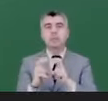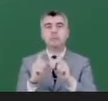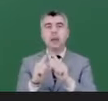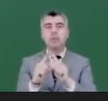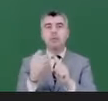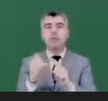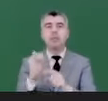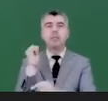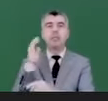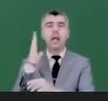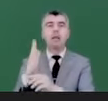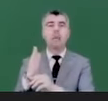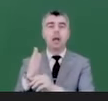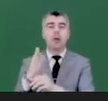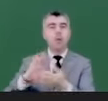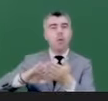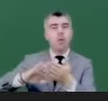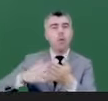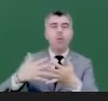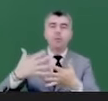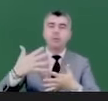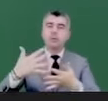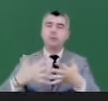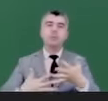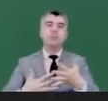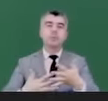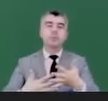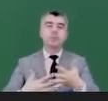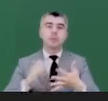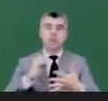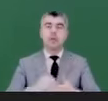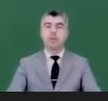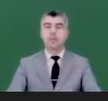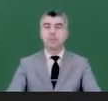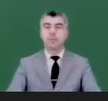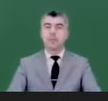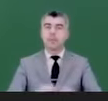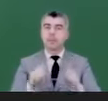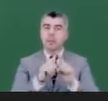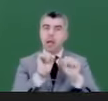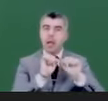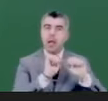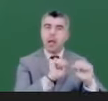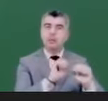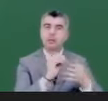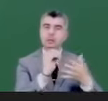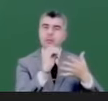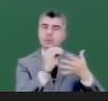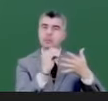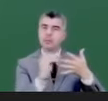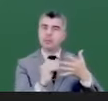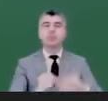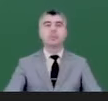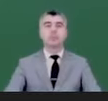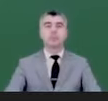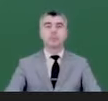الدخل والي غ تهم جميع الشرائح كل واحد حسب الشريحه اللي هو موجود فيها